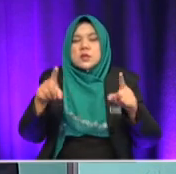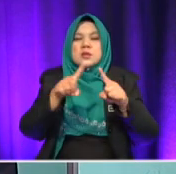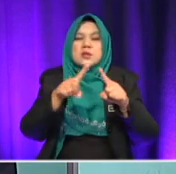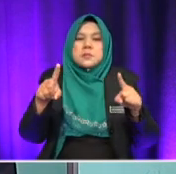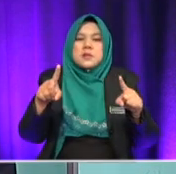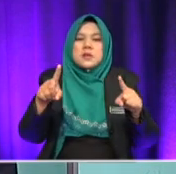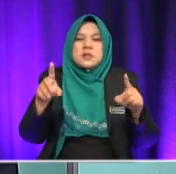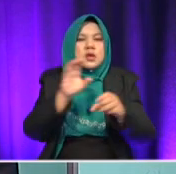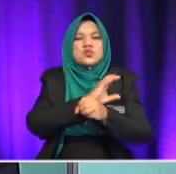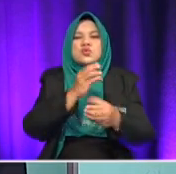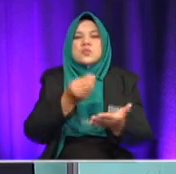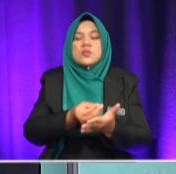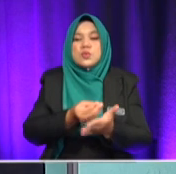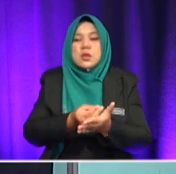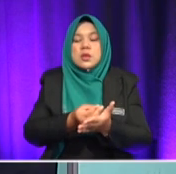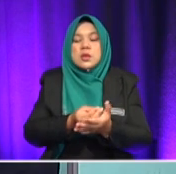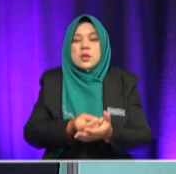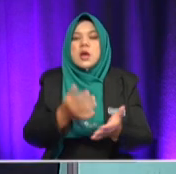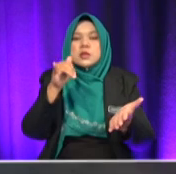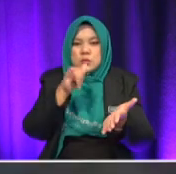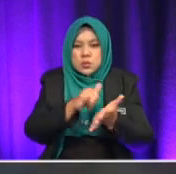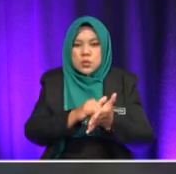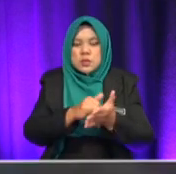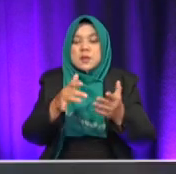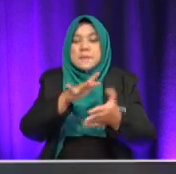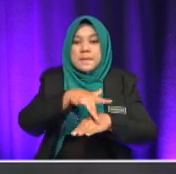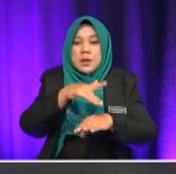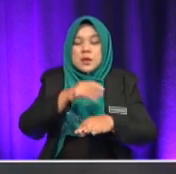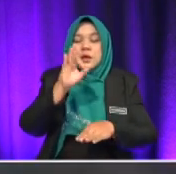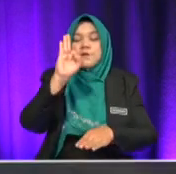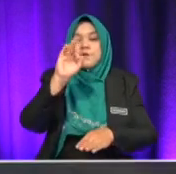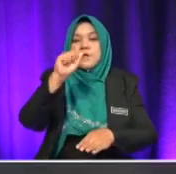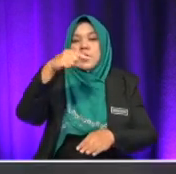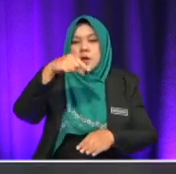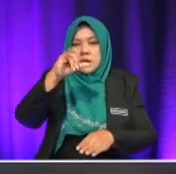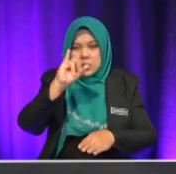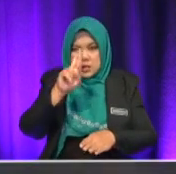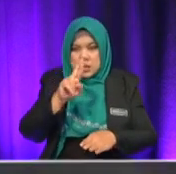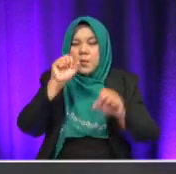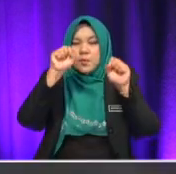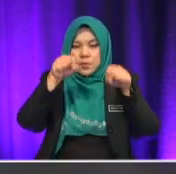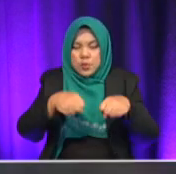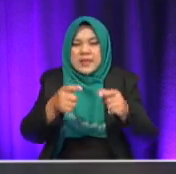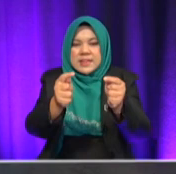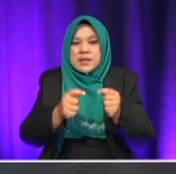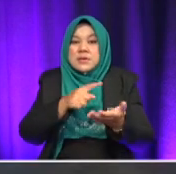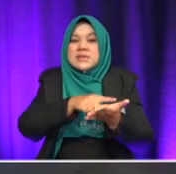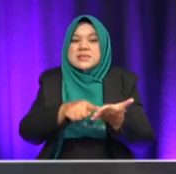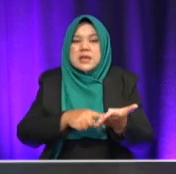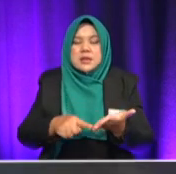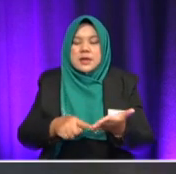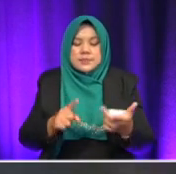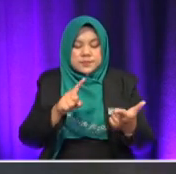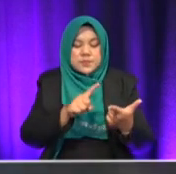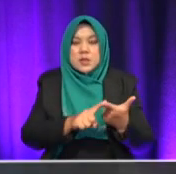air liunya tengok susu itu dinamakan fakir layak terima zakat Oke Yang